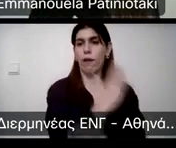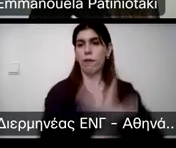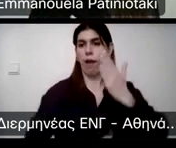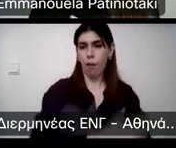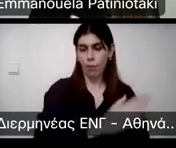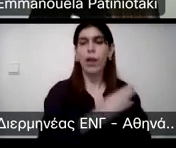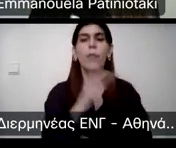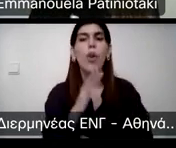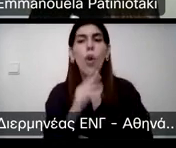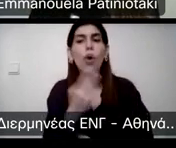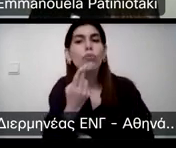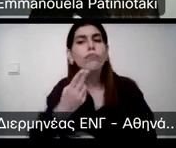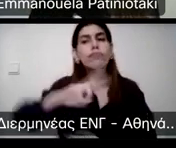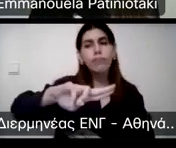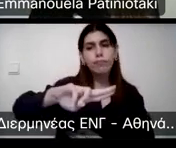στιγματιστικό λόγο,